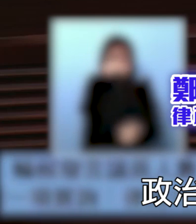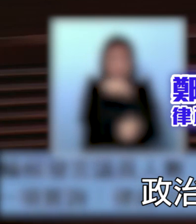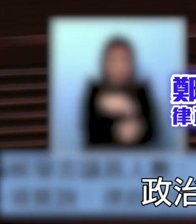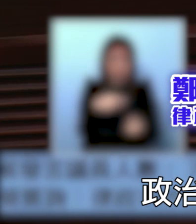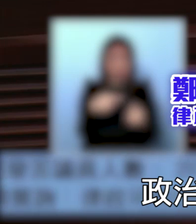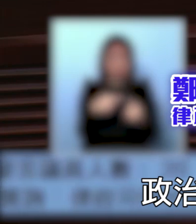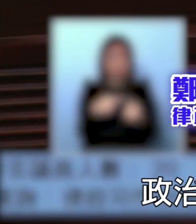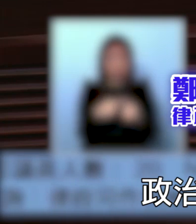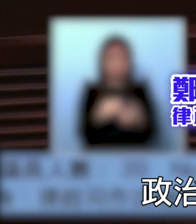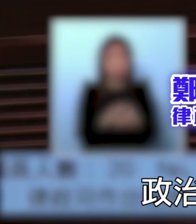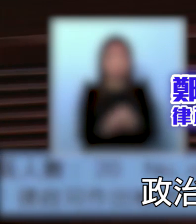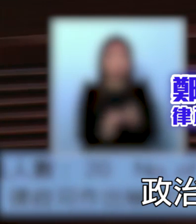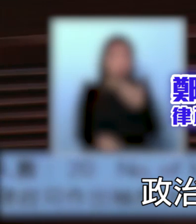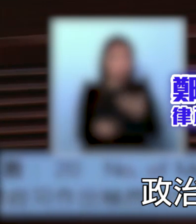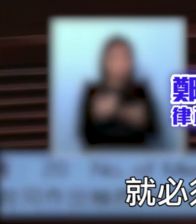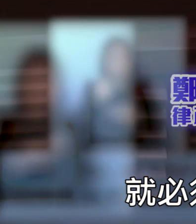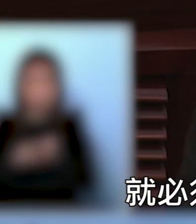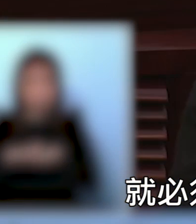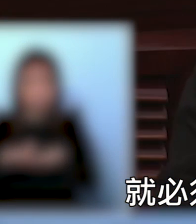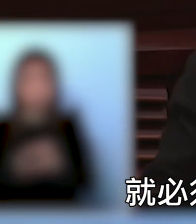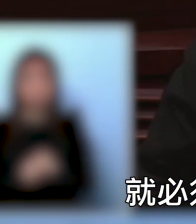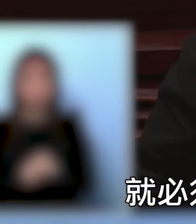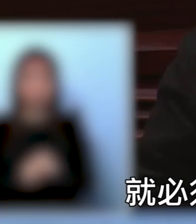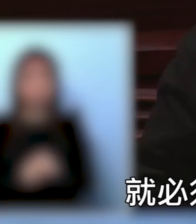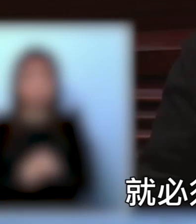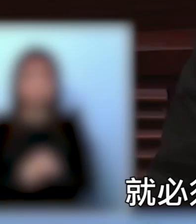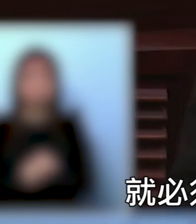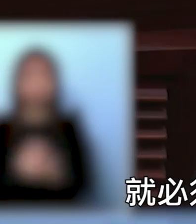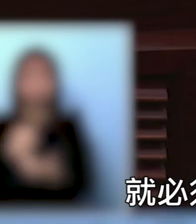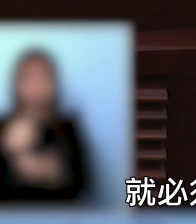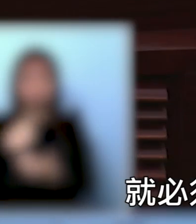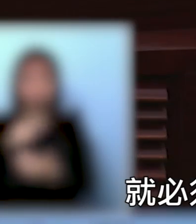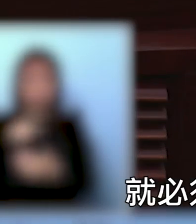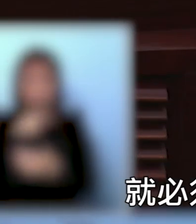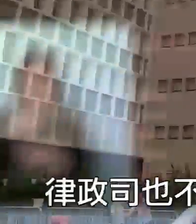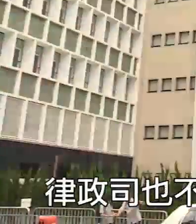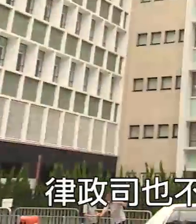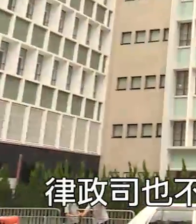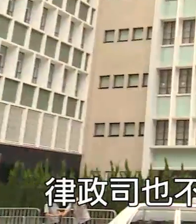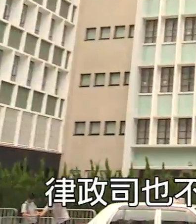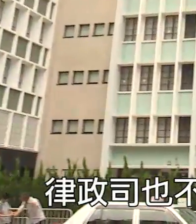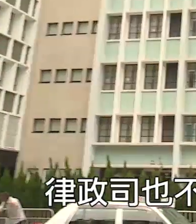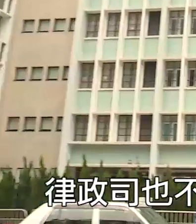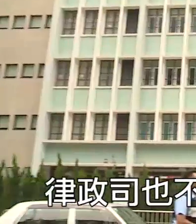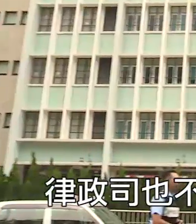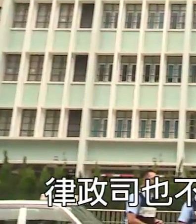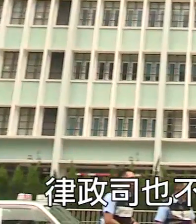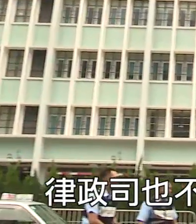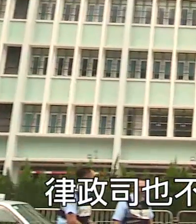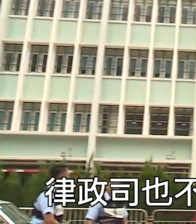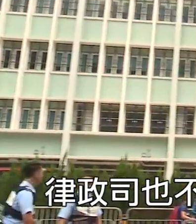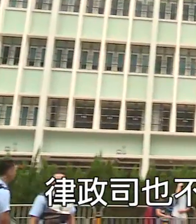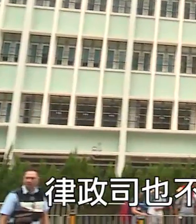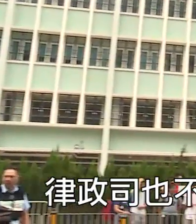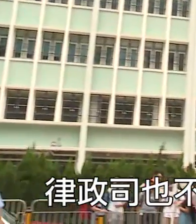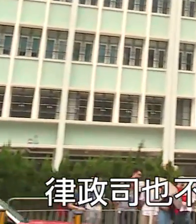者他有什么特别背景，就必须是要寻求外间的法律意见。律政司亦都不会单是